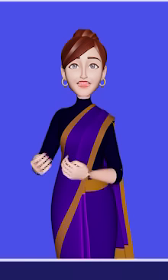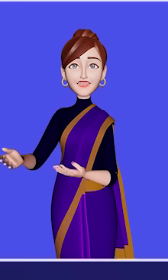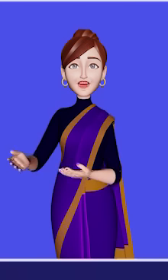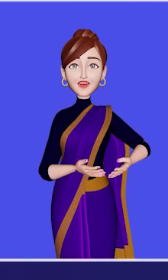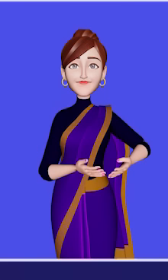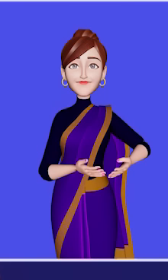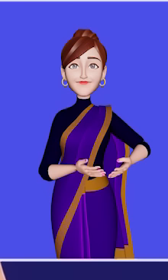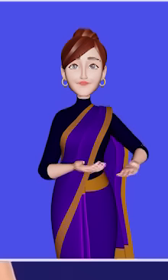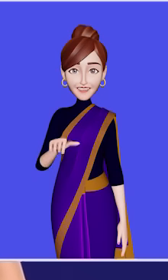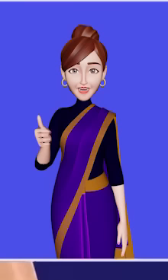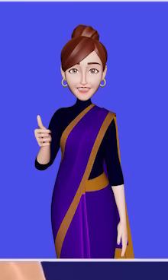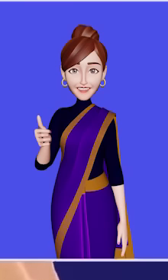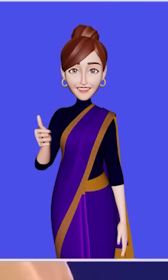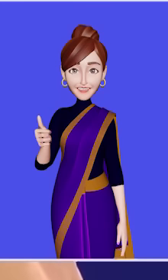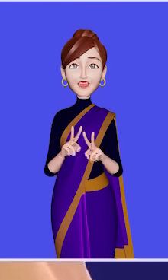नमस्ते।